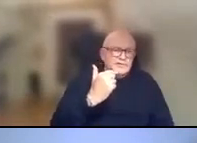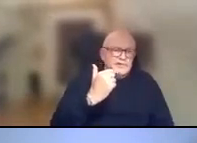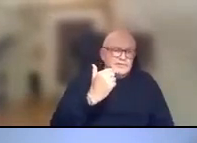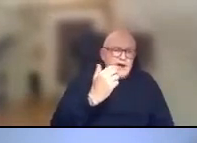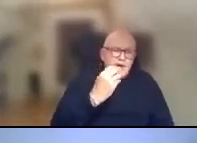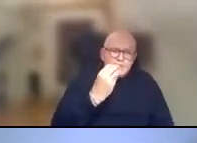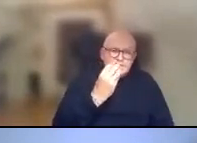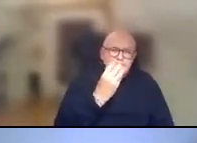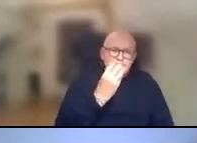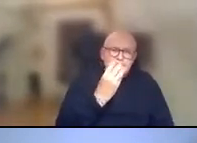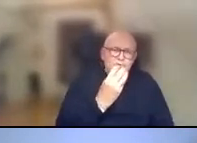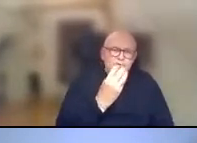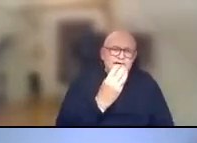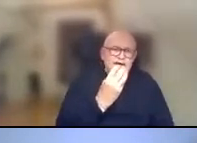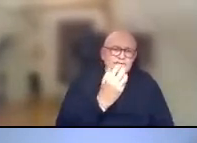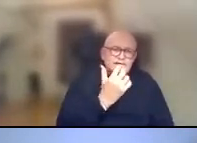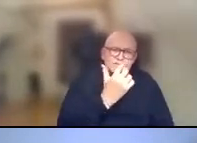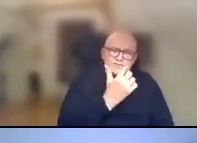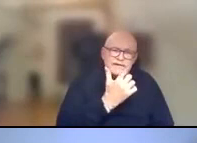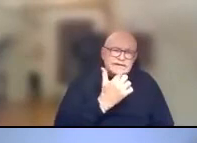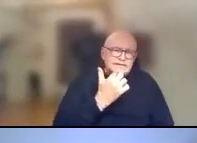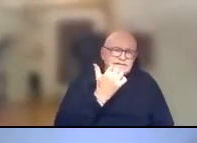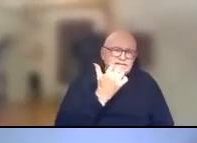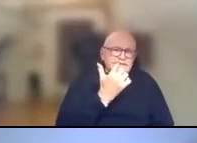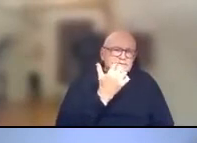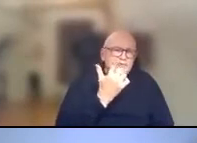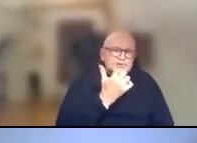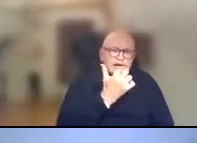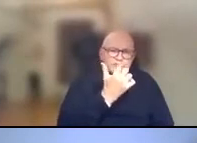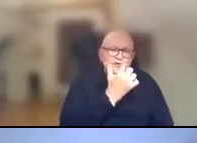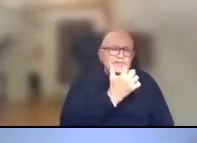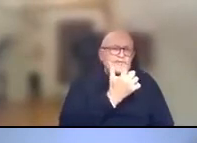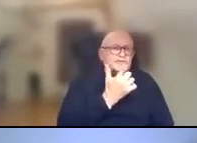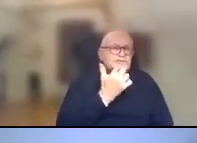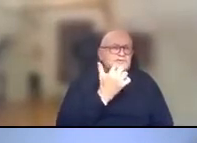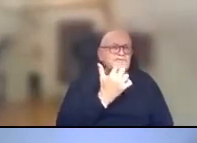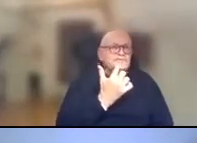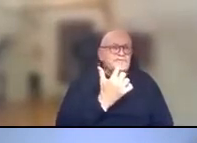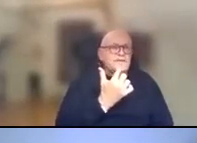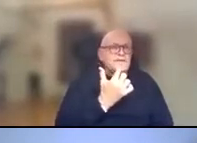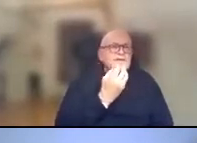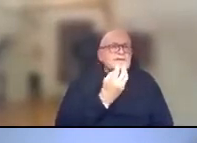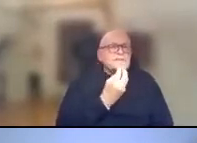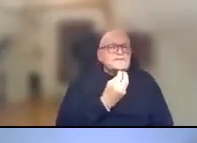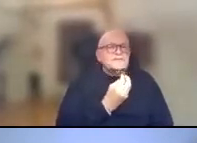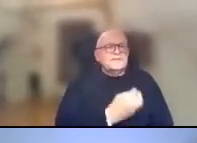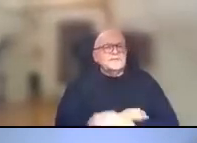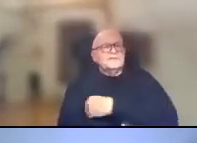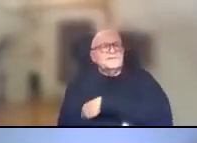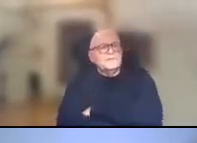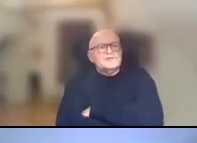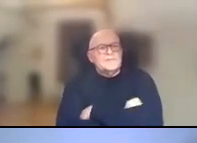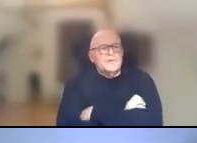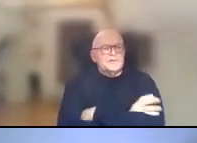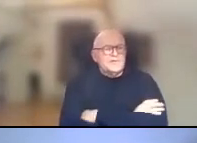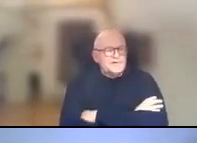Menschen hauptsächlich durch den Mund atmen, dann muss man regelmäßig ihre Mundschleimhäute befeuchten, damit